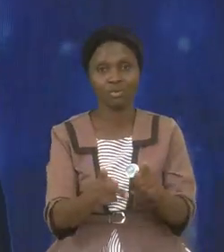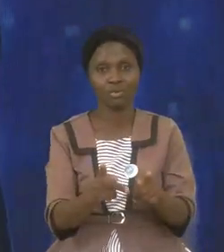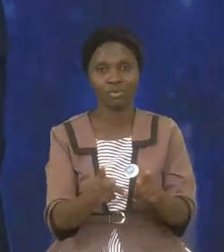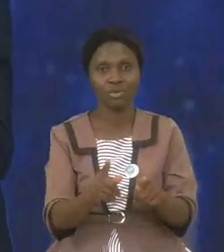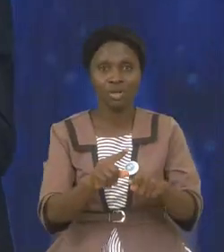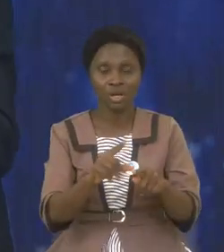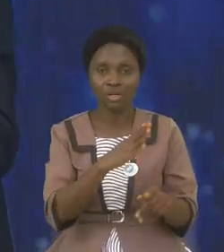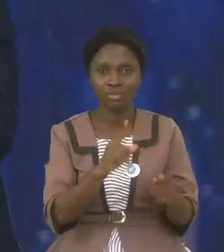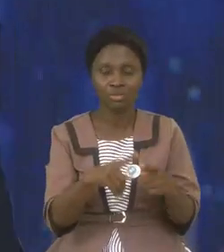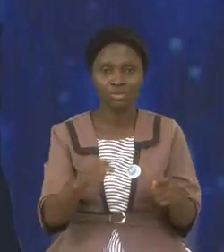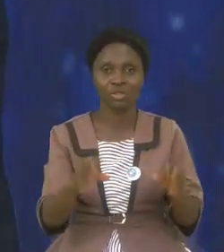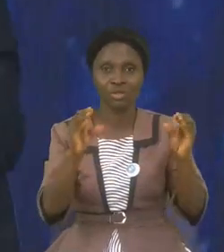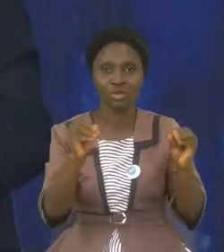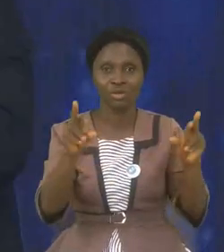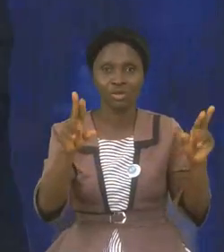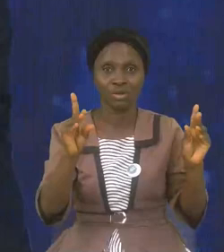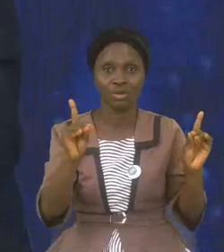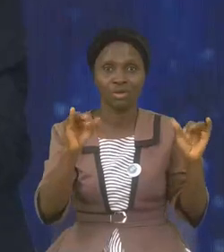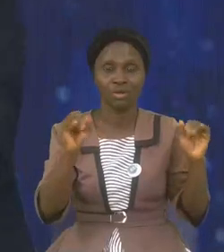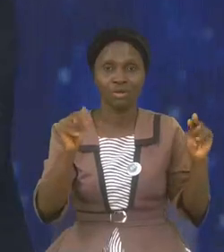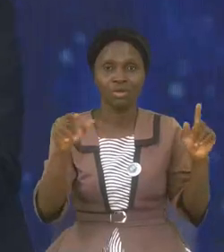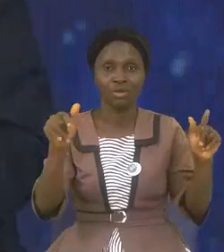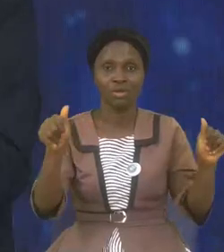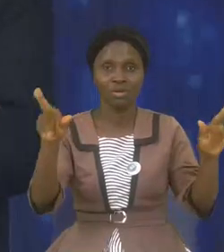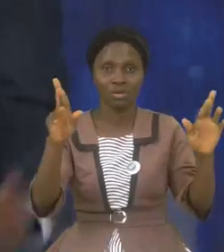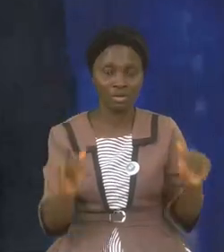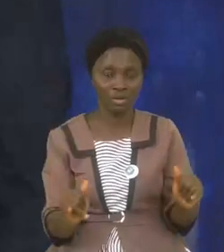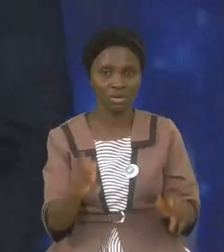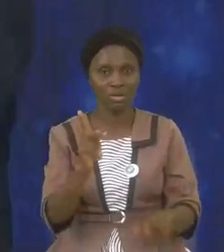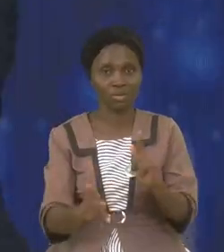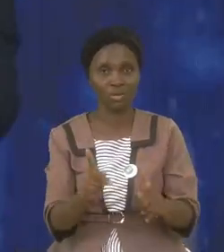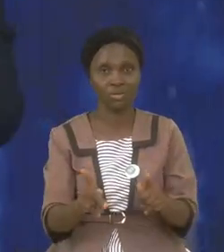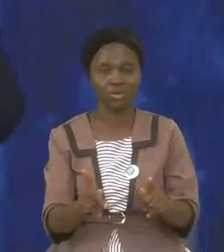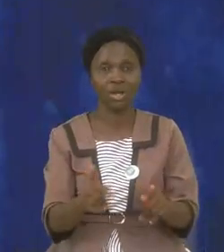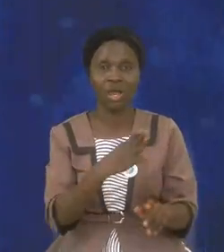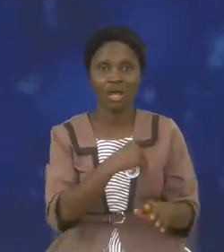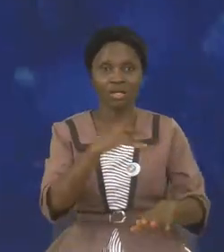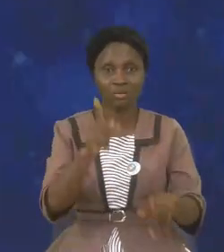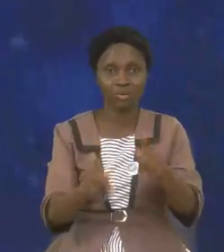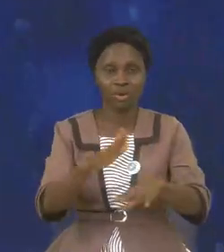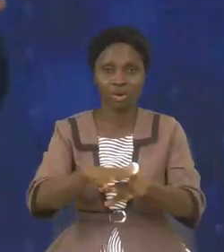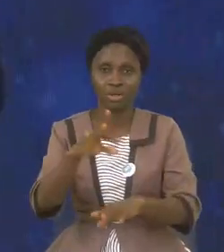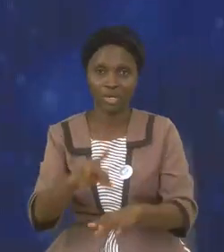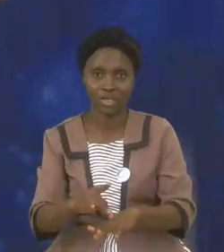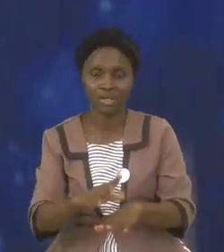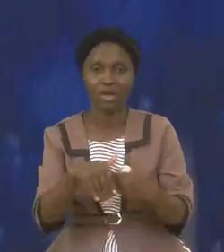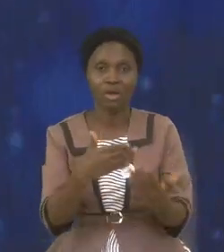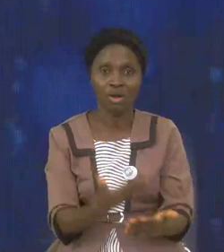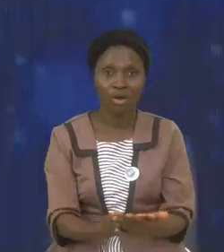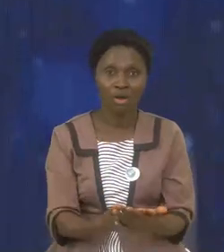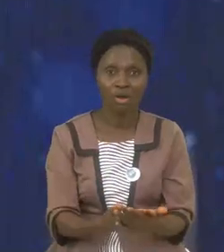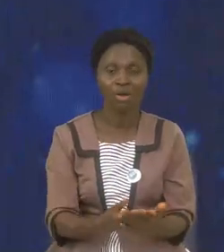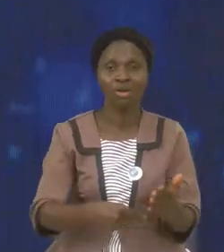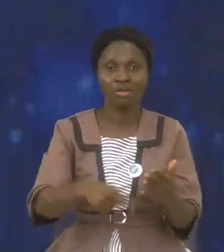message au reste du monde. Mais les gens ordinaires, les gens simples, et les monarques, les